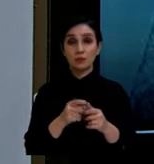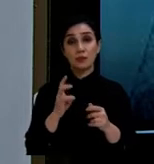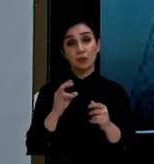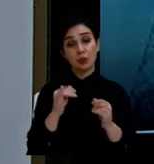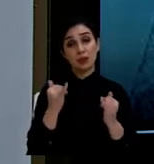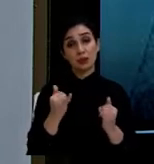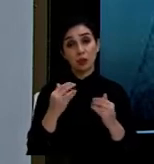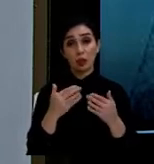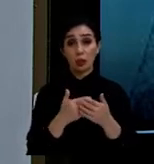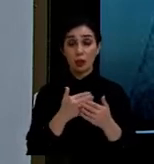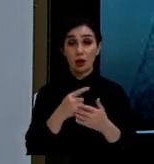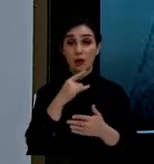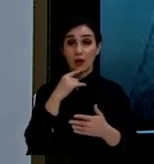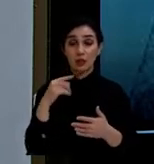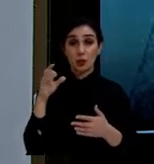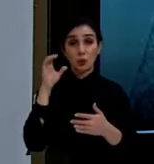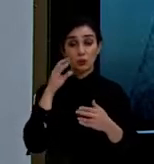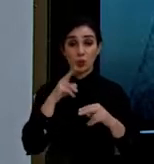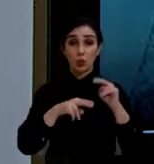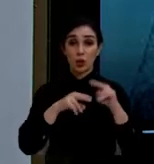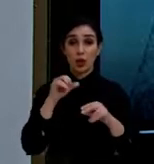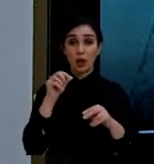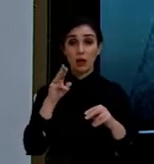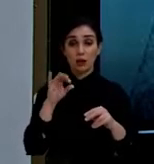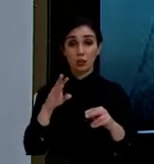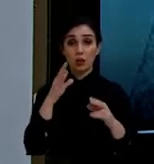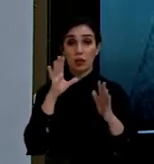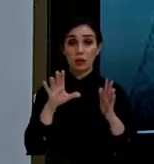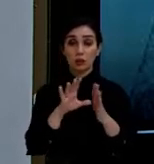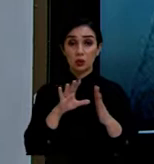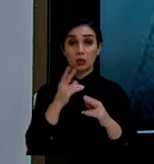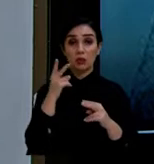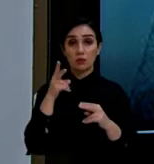Ну и теперь новости. Россия и Узбекистан построят атомную электростанцию к